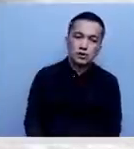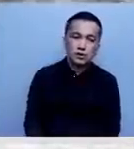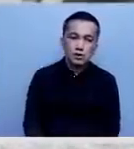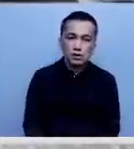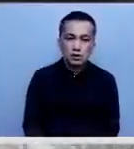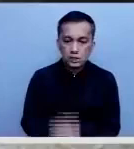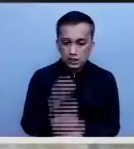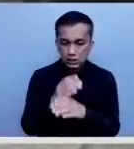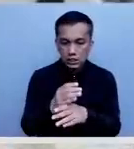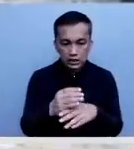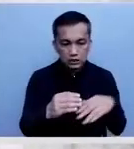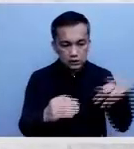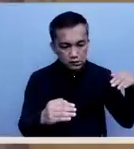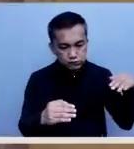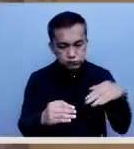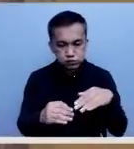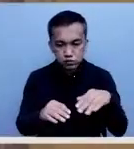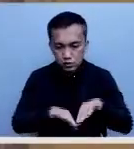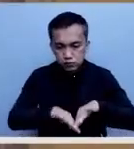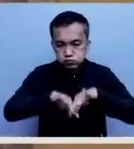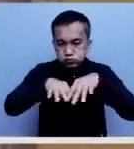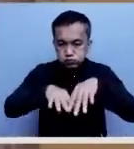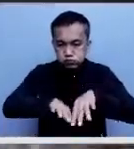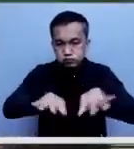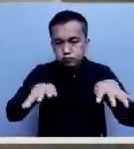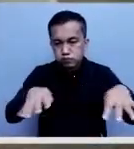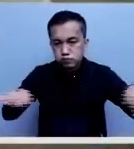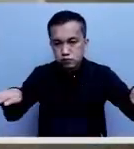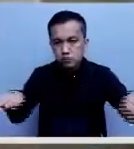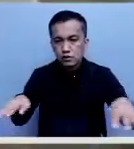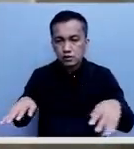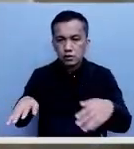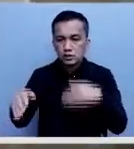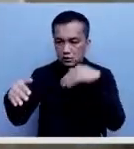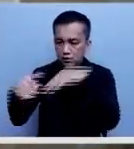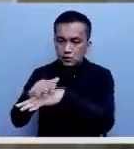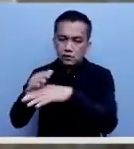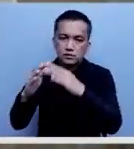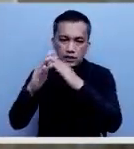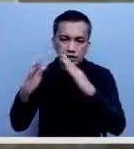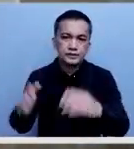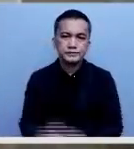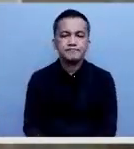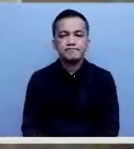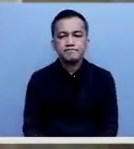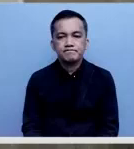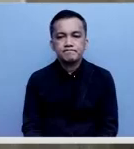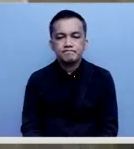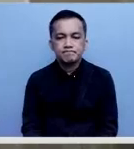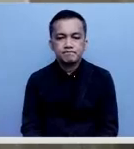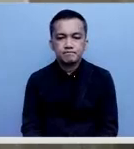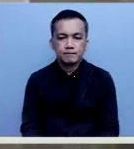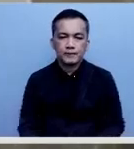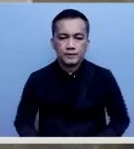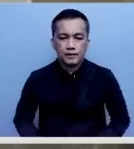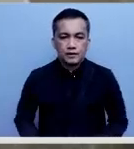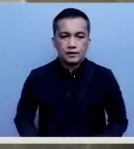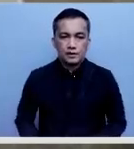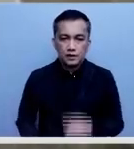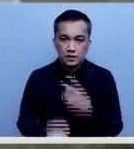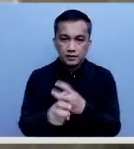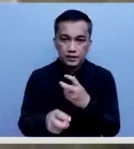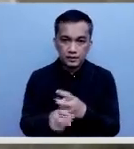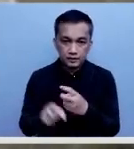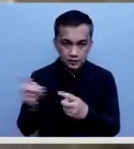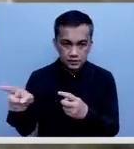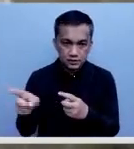sasakyan, parang naaalon siya. Ayun, pasok doon. Siyempre, mahirap kasi pagkaganyang malakas yung tubig, may posibilidad